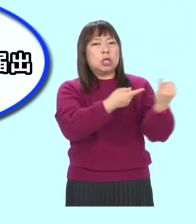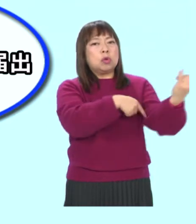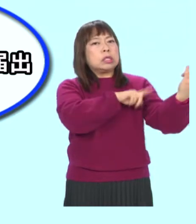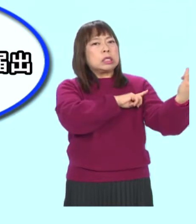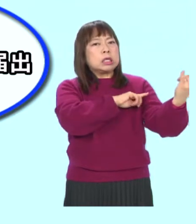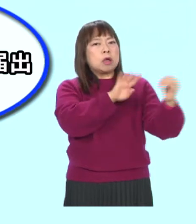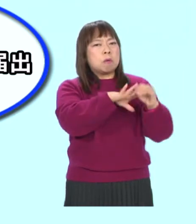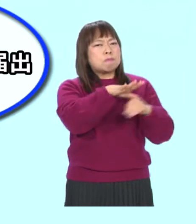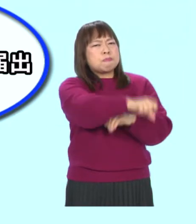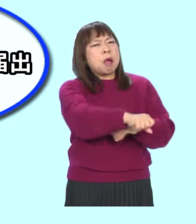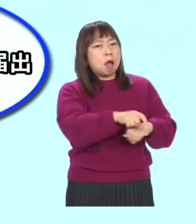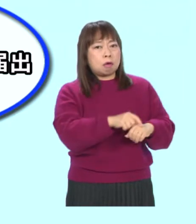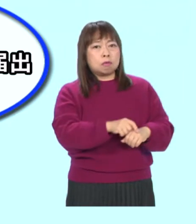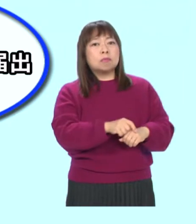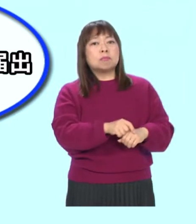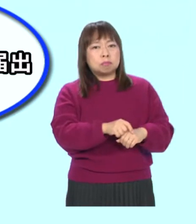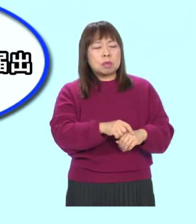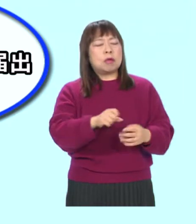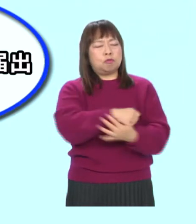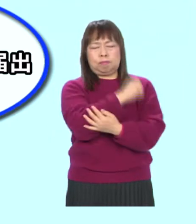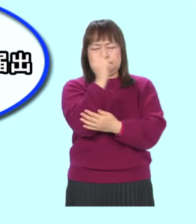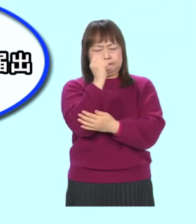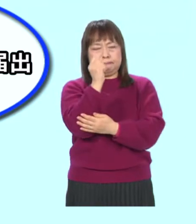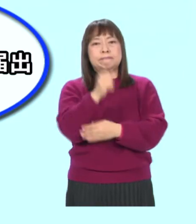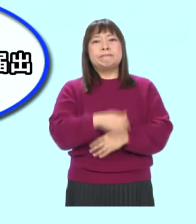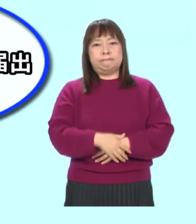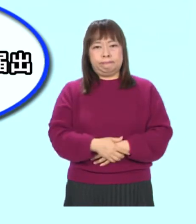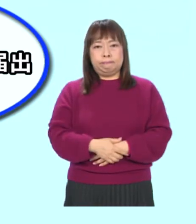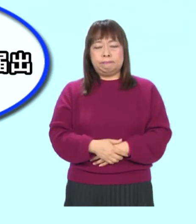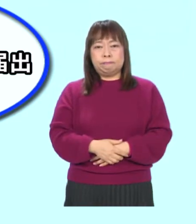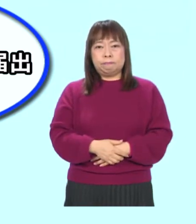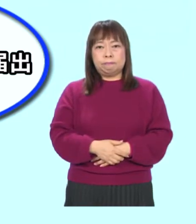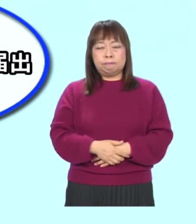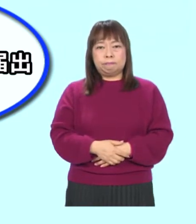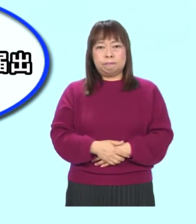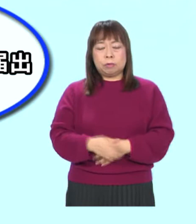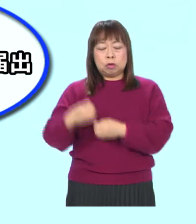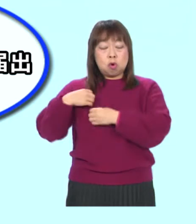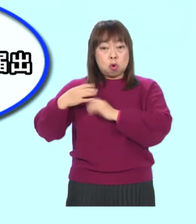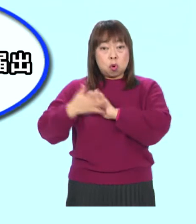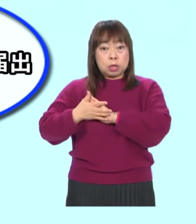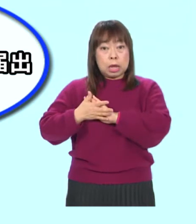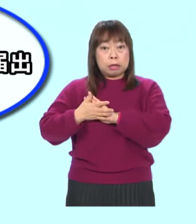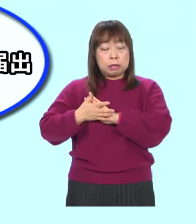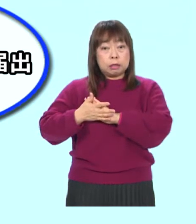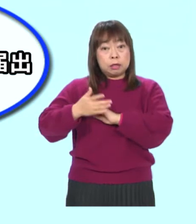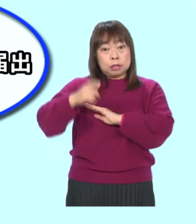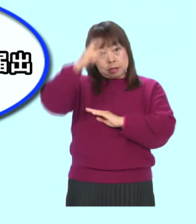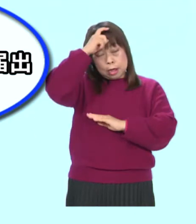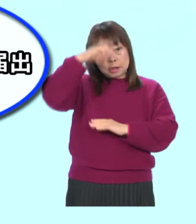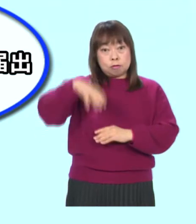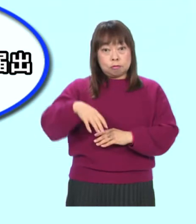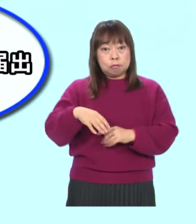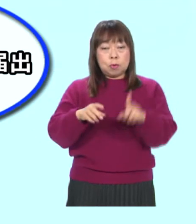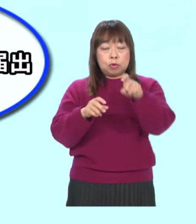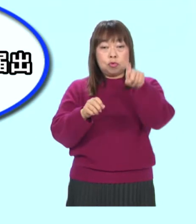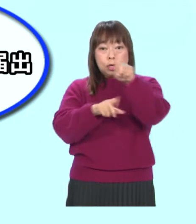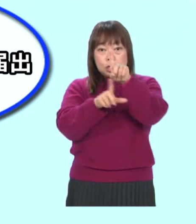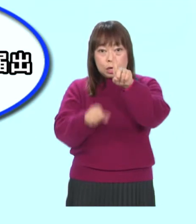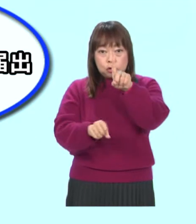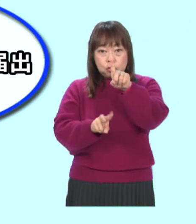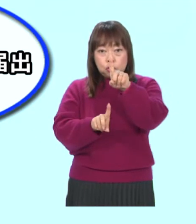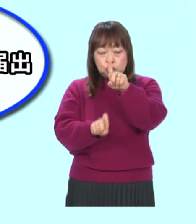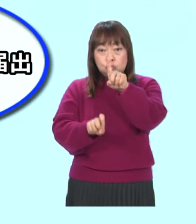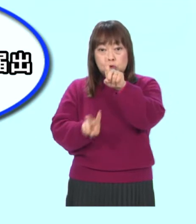ので、決して許されるものではありません。兵庫県警察では11月12日